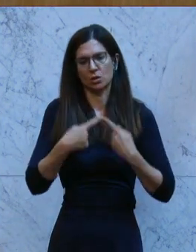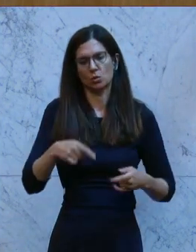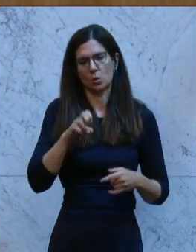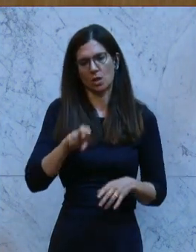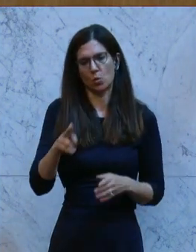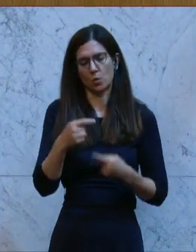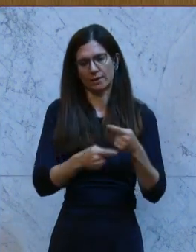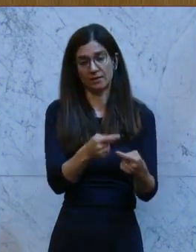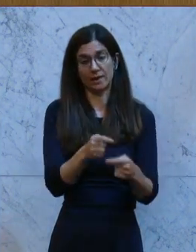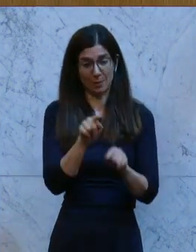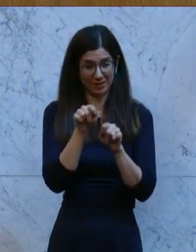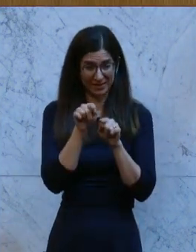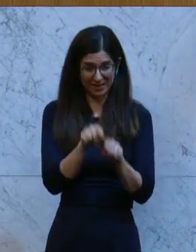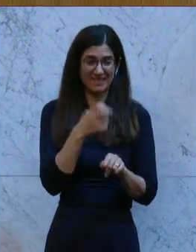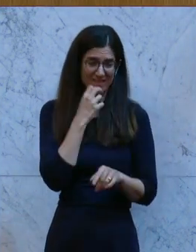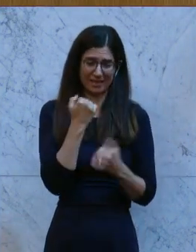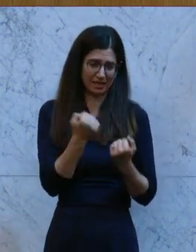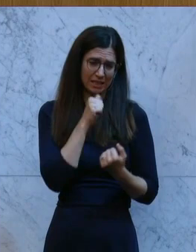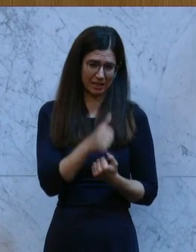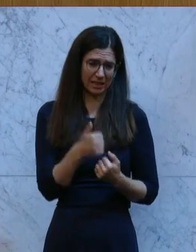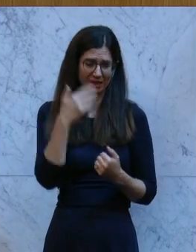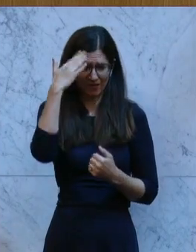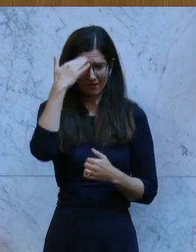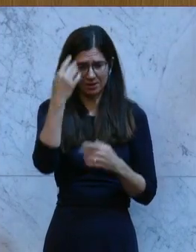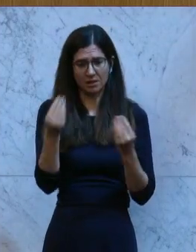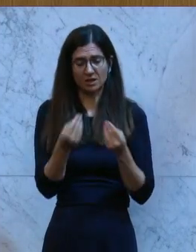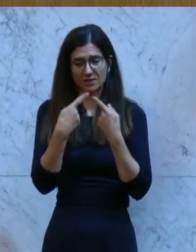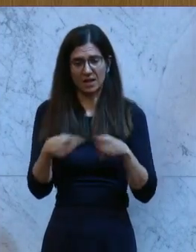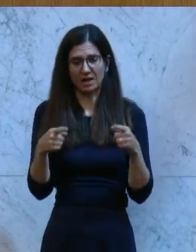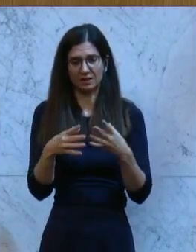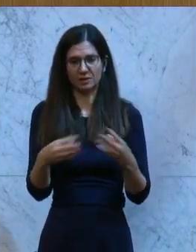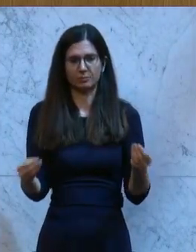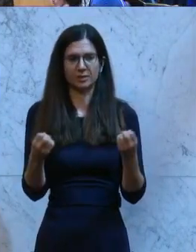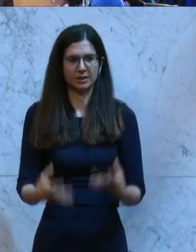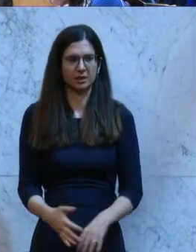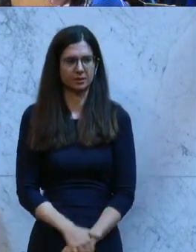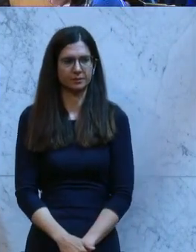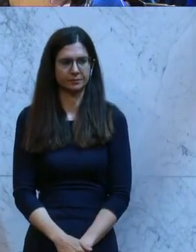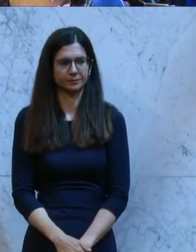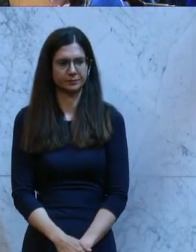Aber das werden Sie wieder nicht wollen, weil Sie genau wissen, dass dann was anderes rauskommt.